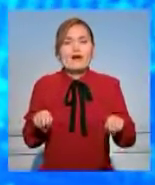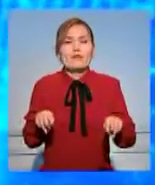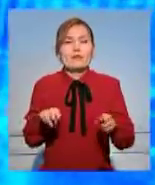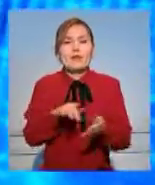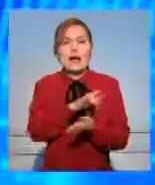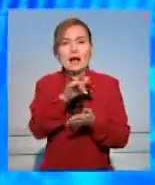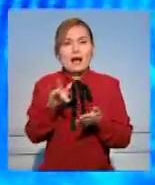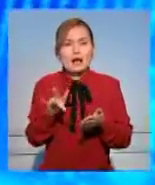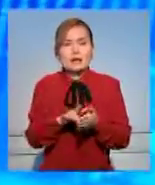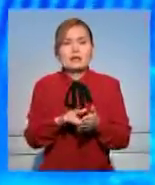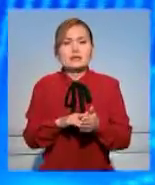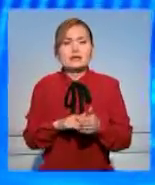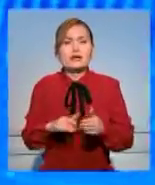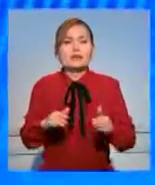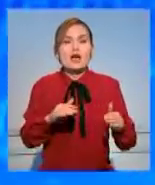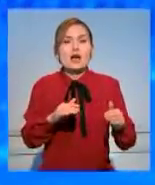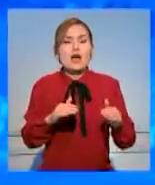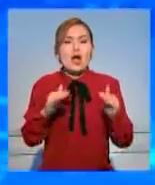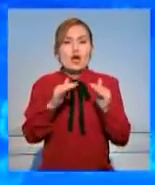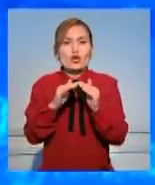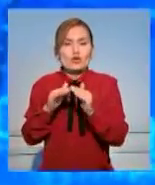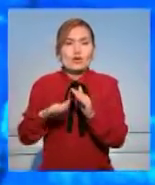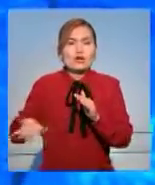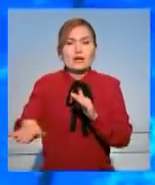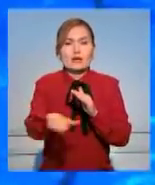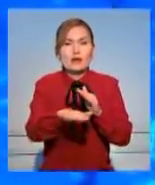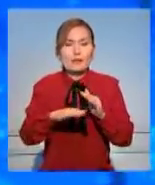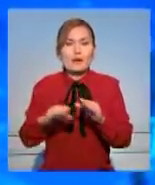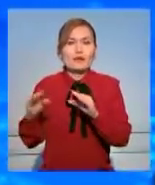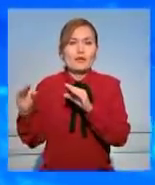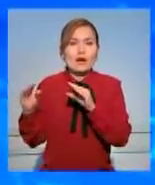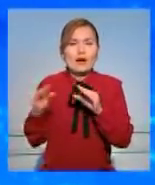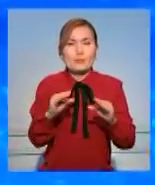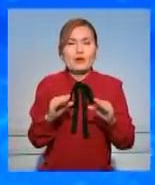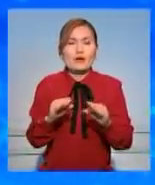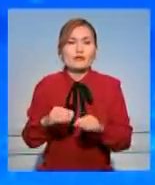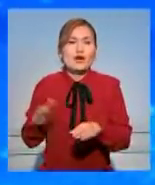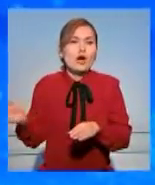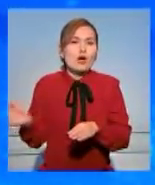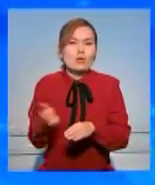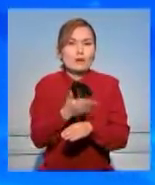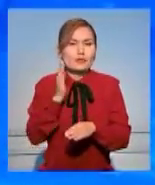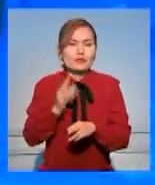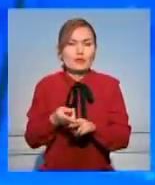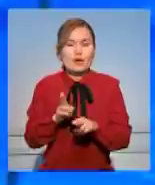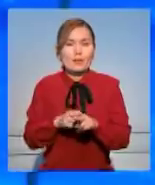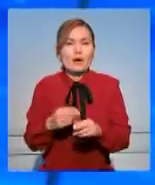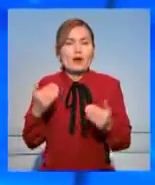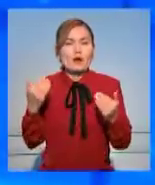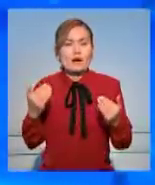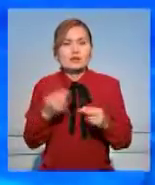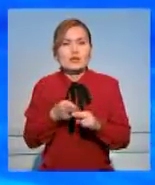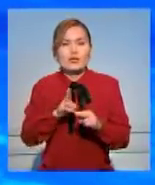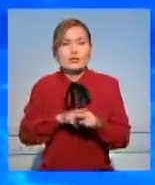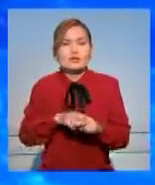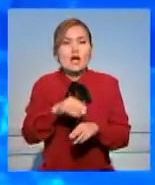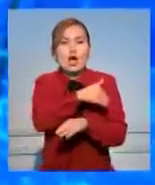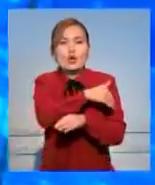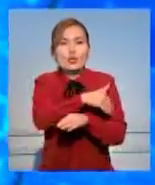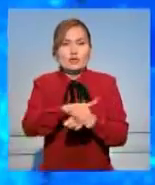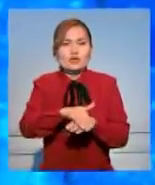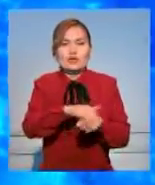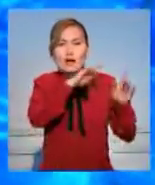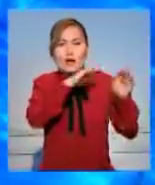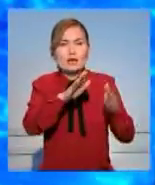үйлердің аулаларына заңсыз қойылған көлік тұрақтары алынып жатыр. Себебі тізілген темір гараждар коммуналдық мекемелердің